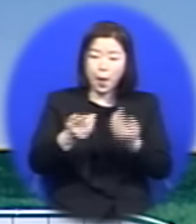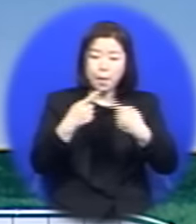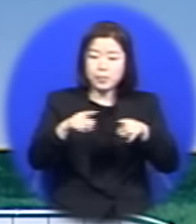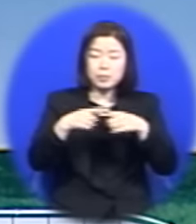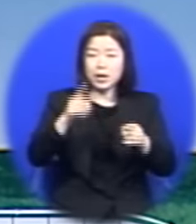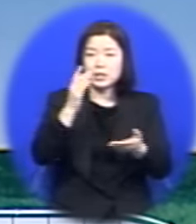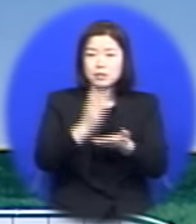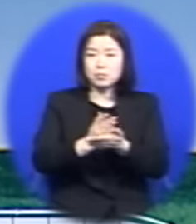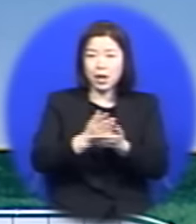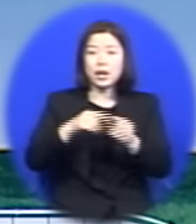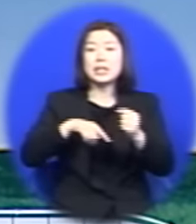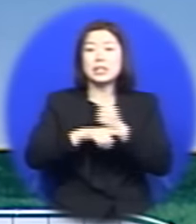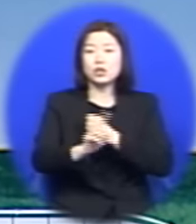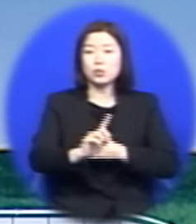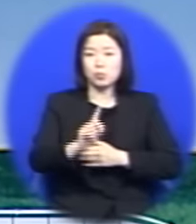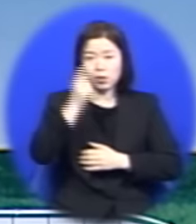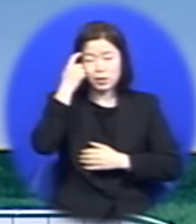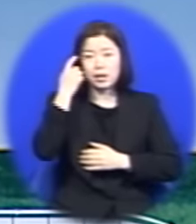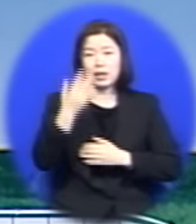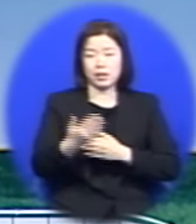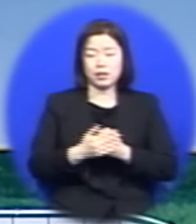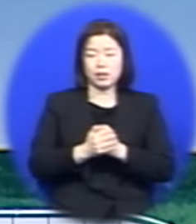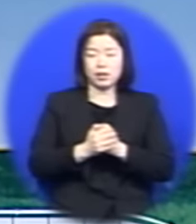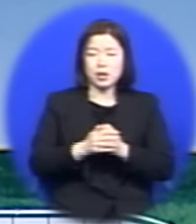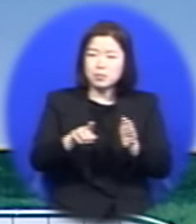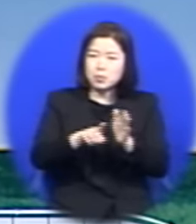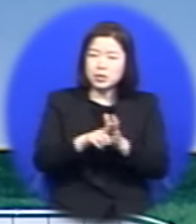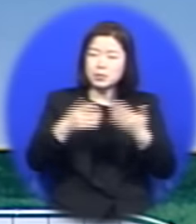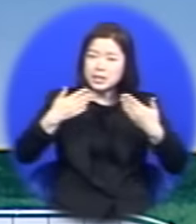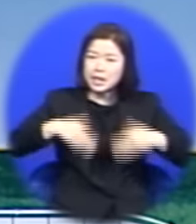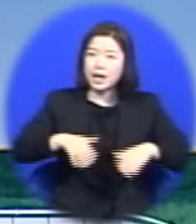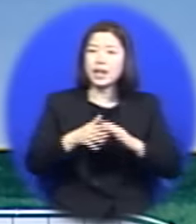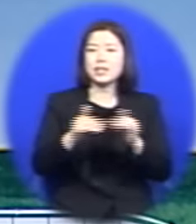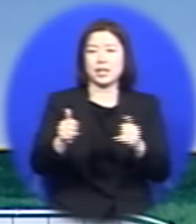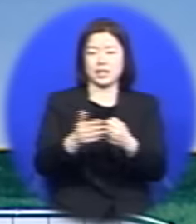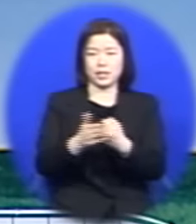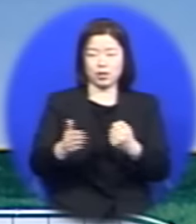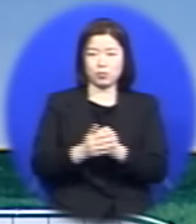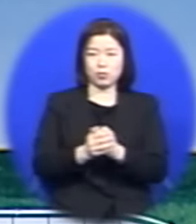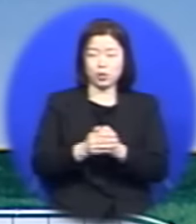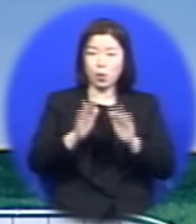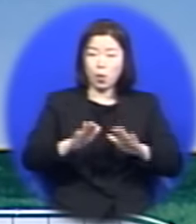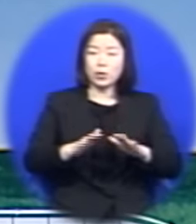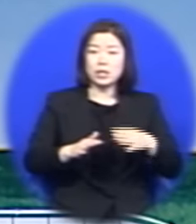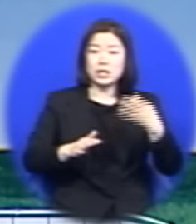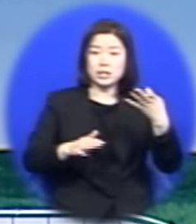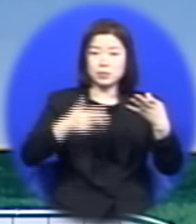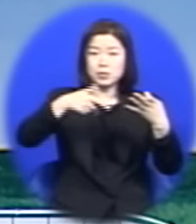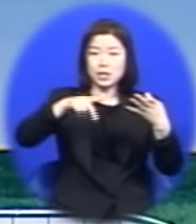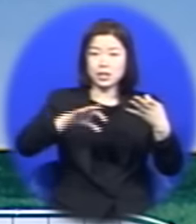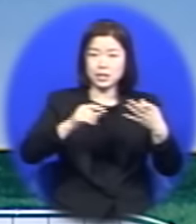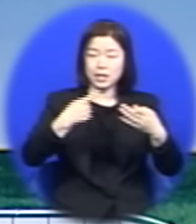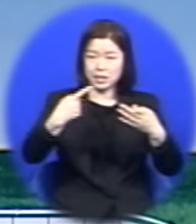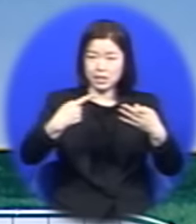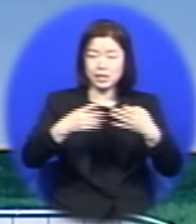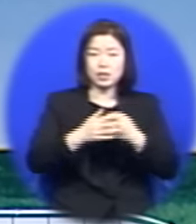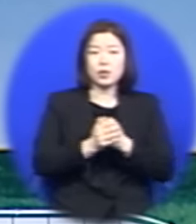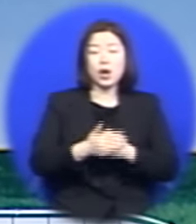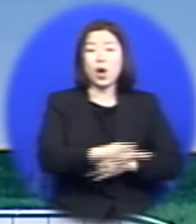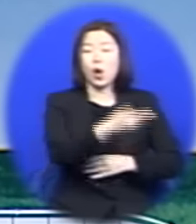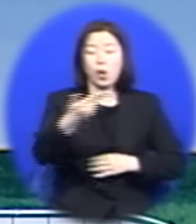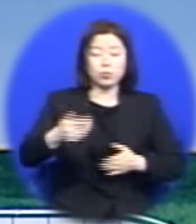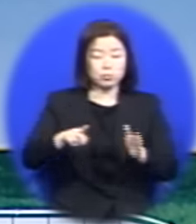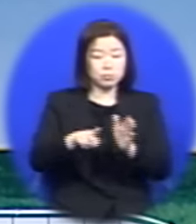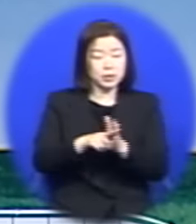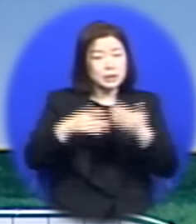믿음이 약한 자이기 때문에 그렇다는 거죠. 오늘 14장 1절에 보면 여러분은 믿음이 약한